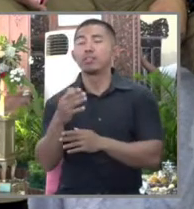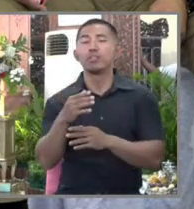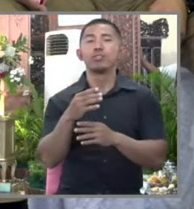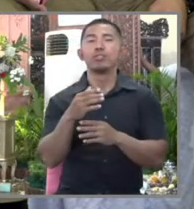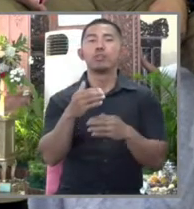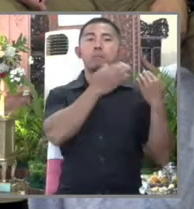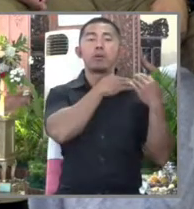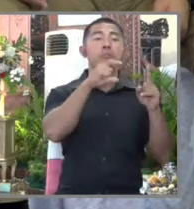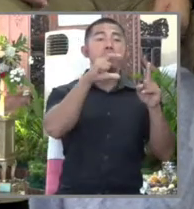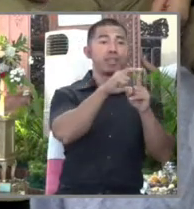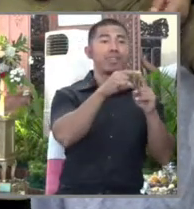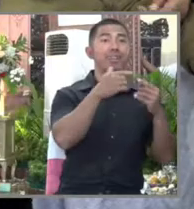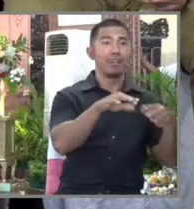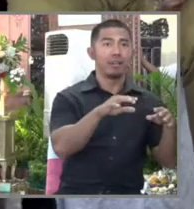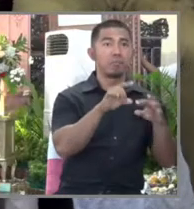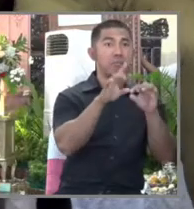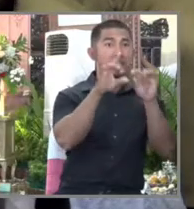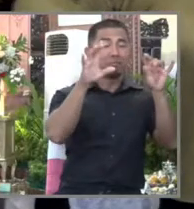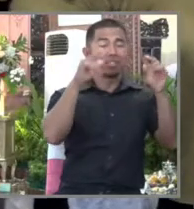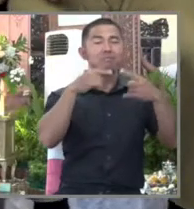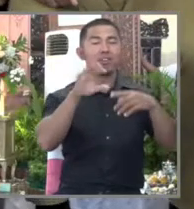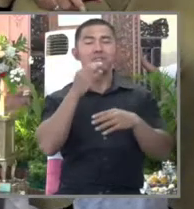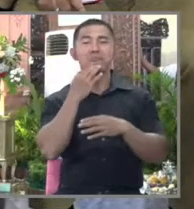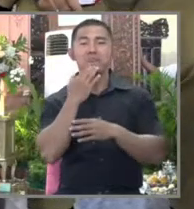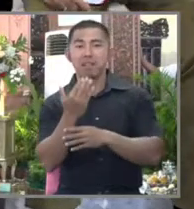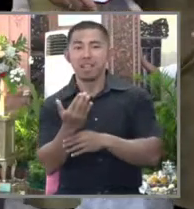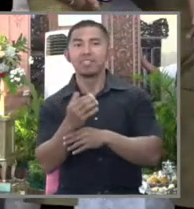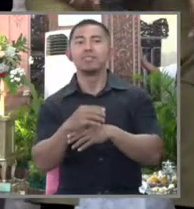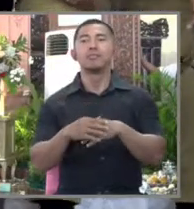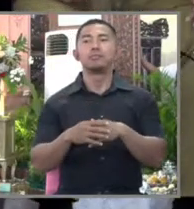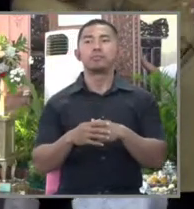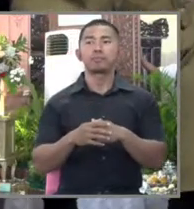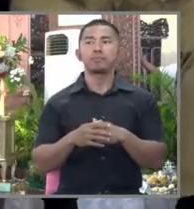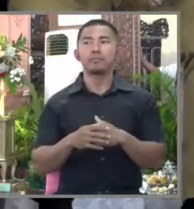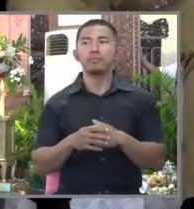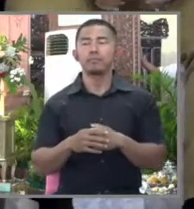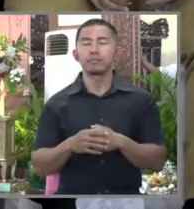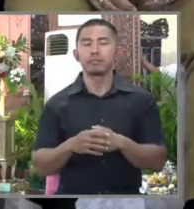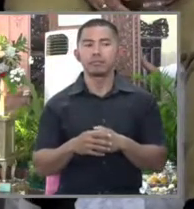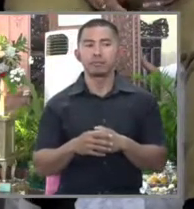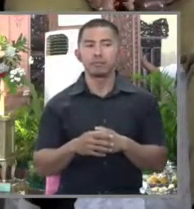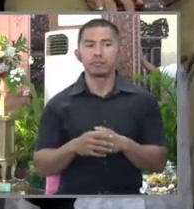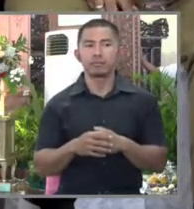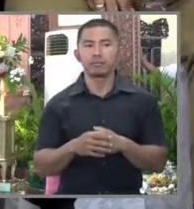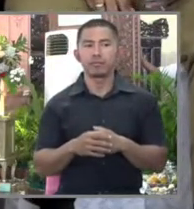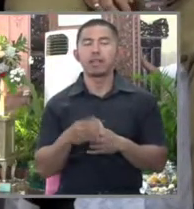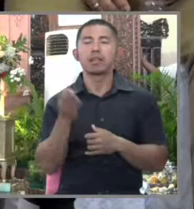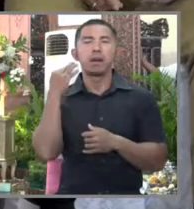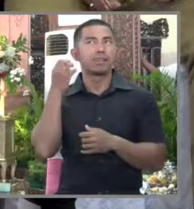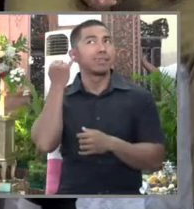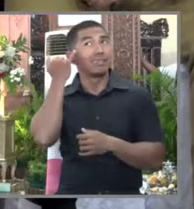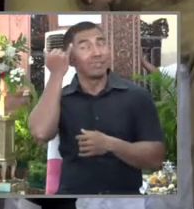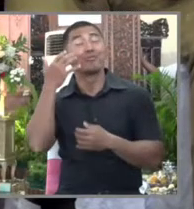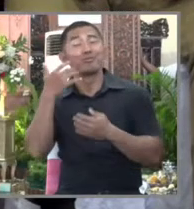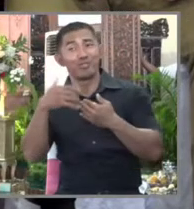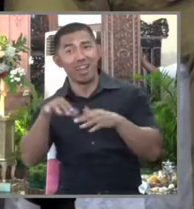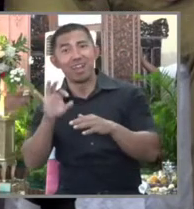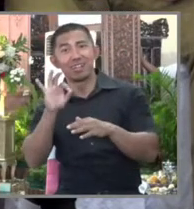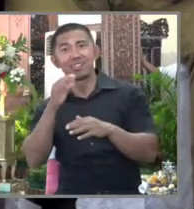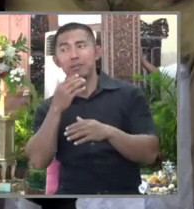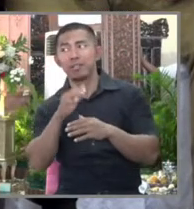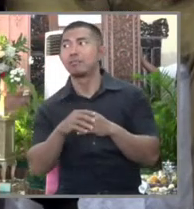Ya. D-nya kan macam-macam ini. Iya. Ya, ngerti enggak? Iya. Besok ben Pak yang bicara, kemarin juga ada masukan itu. Oke, siap,